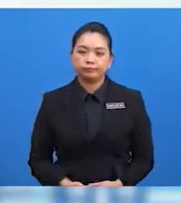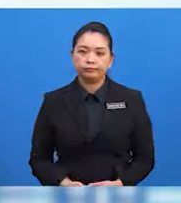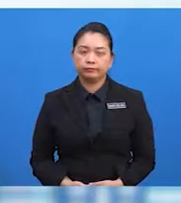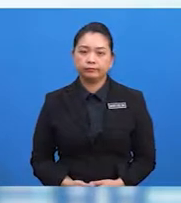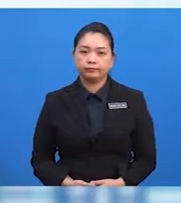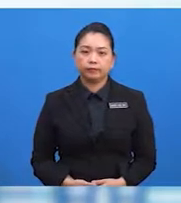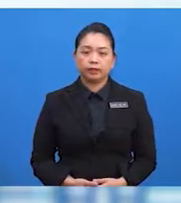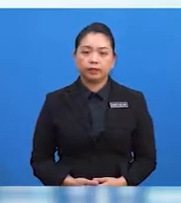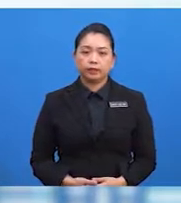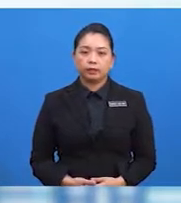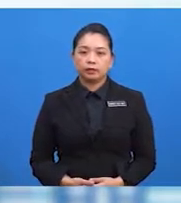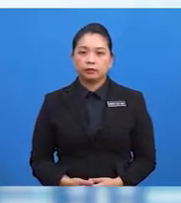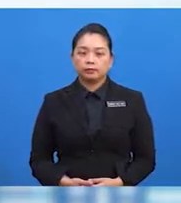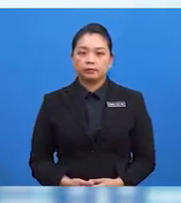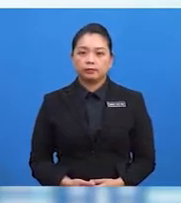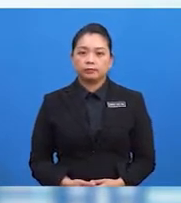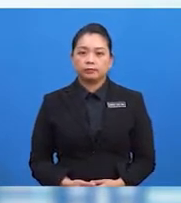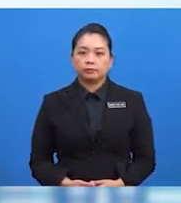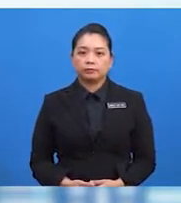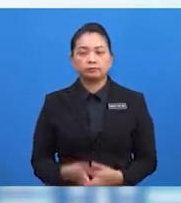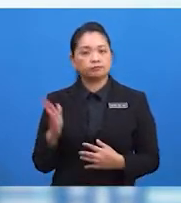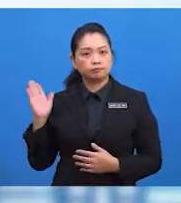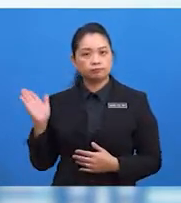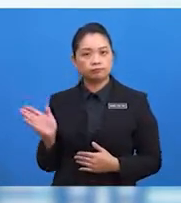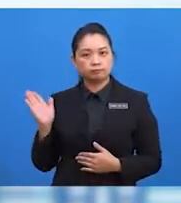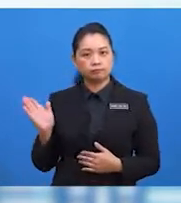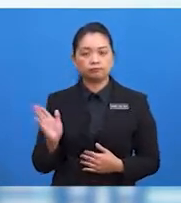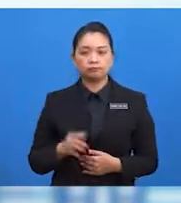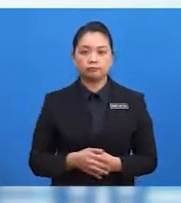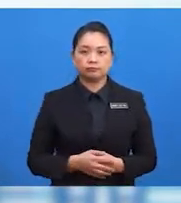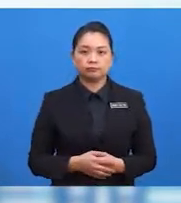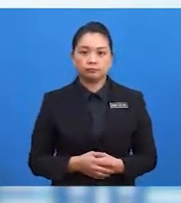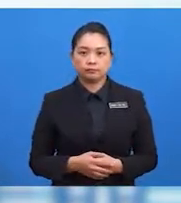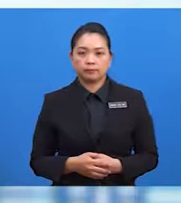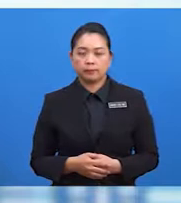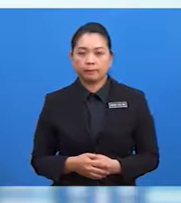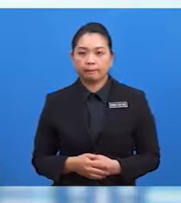Jenis perbelanjaan yang kedua ialah perbelanjaan pembangunan.